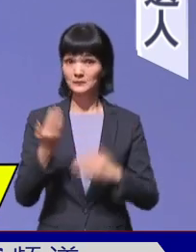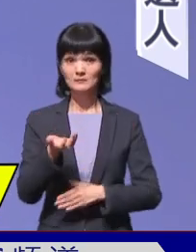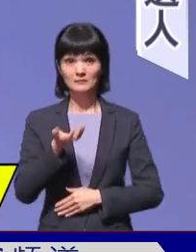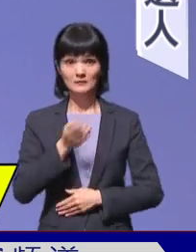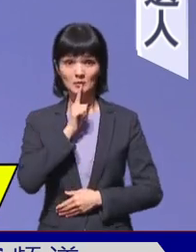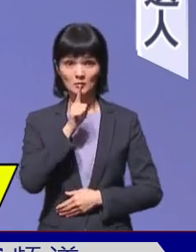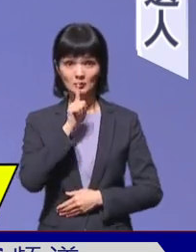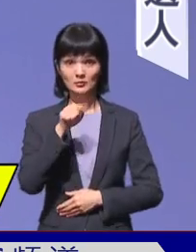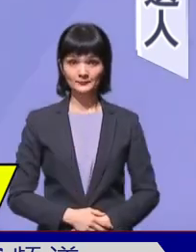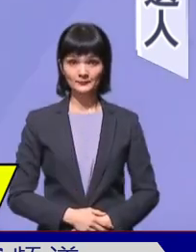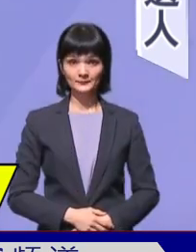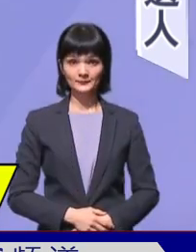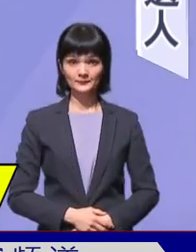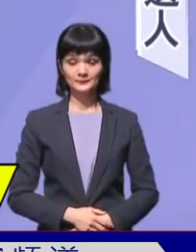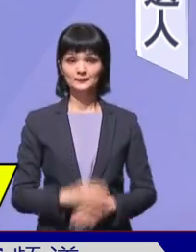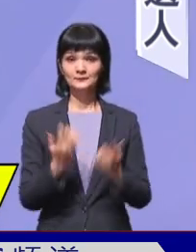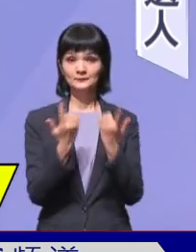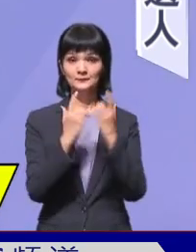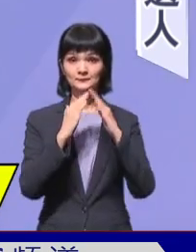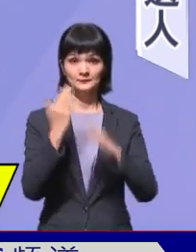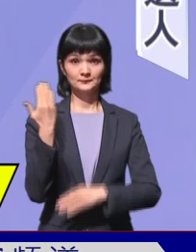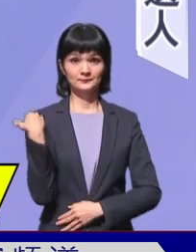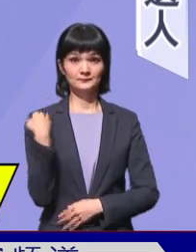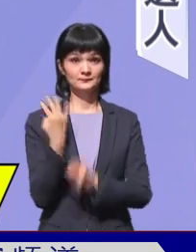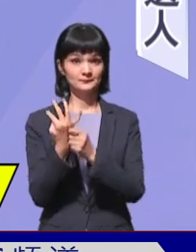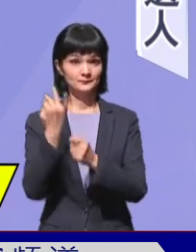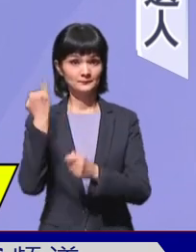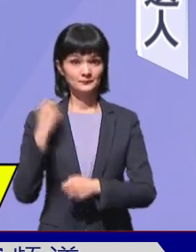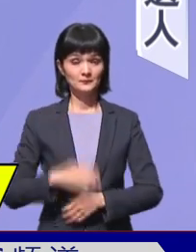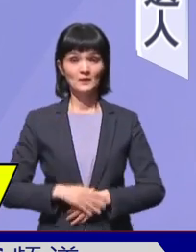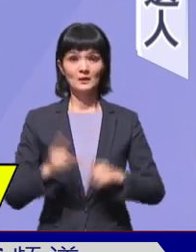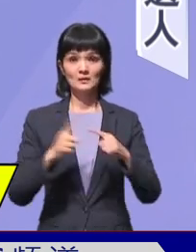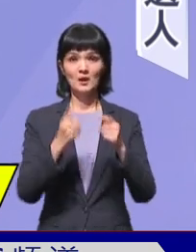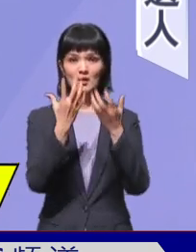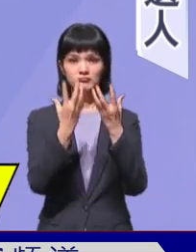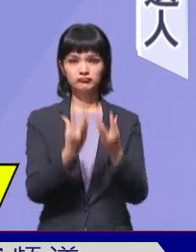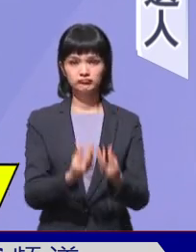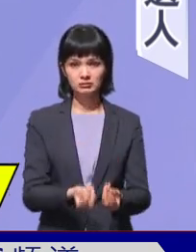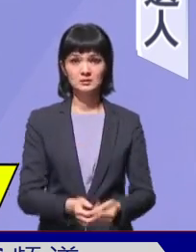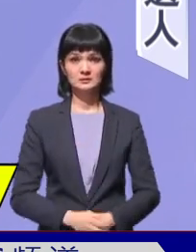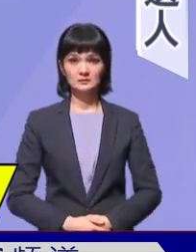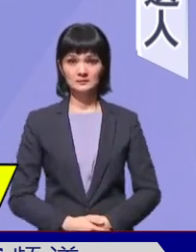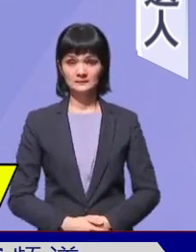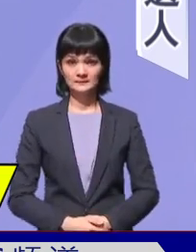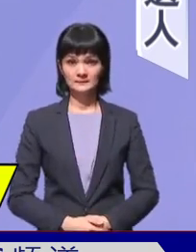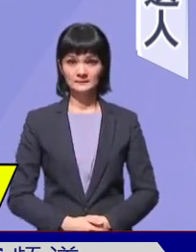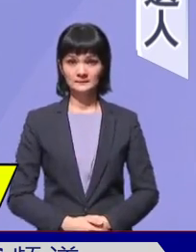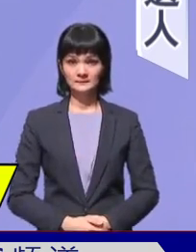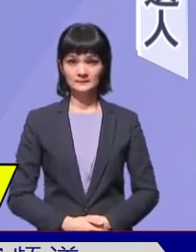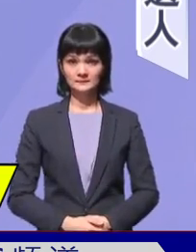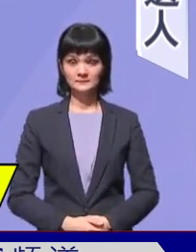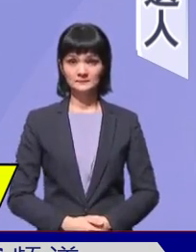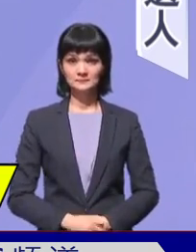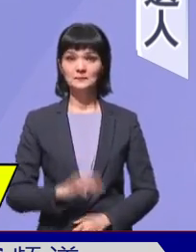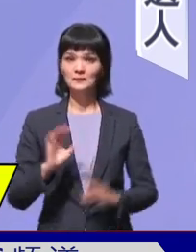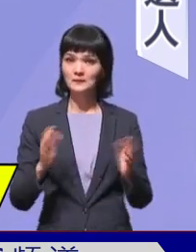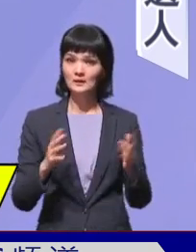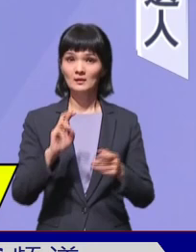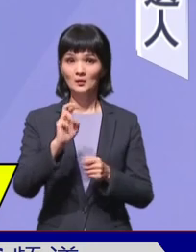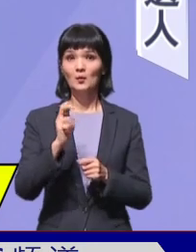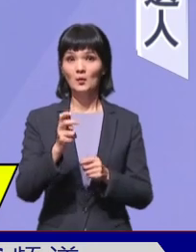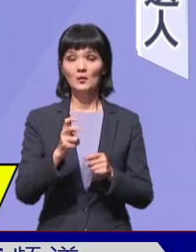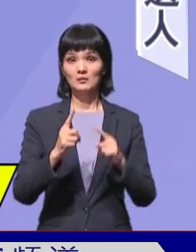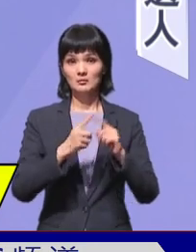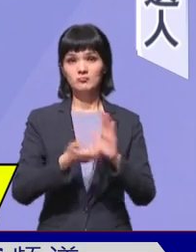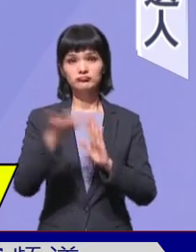刚讲的所有的问题。 台北市在过去这几年人口流失非常严重，有20多万人离开